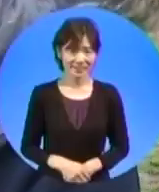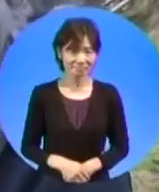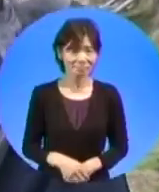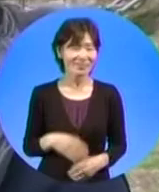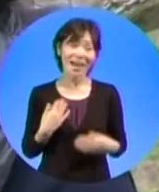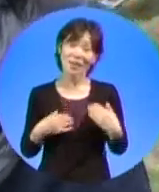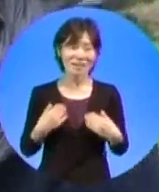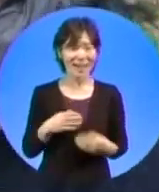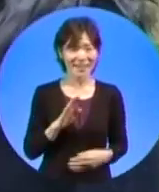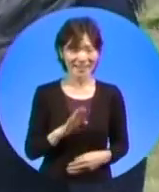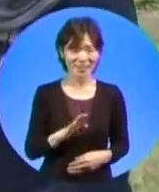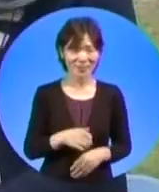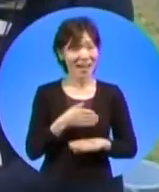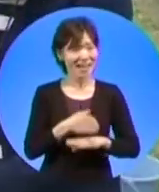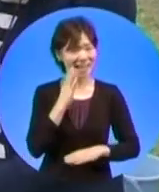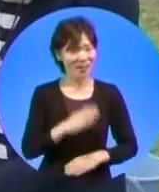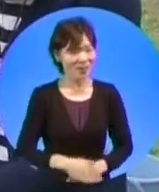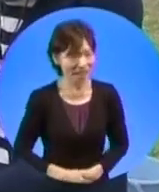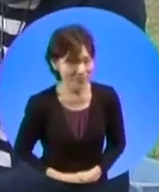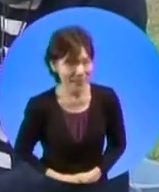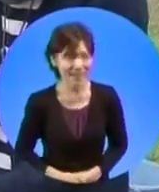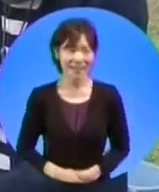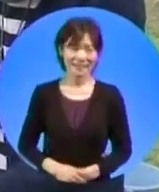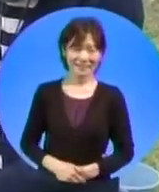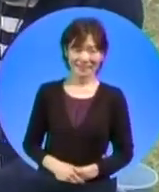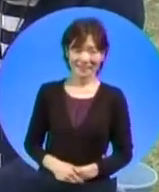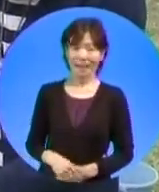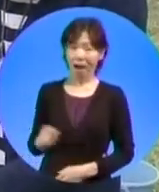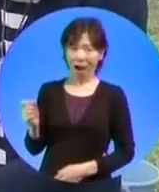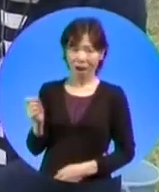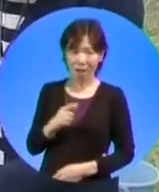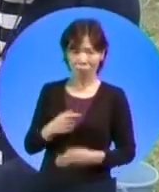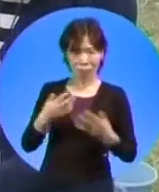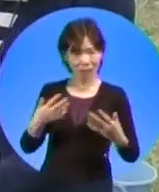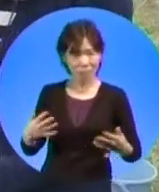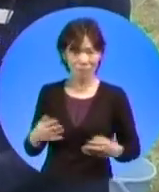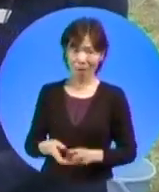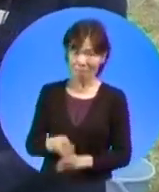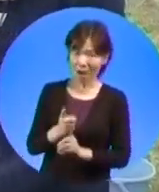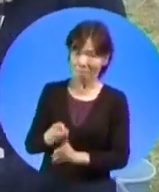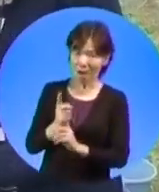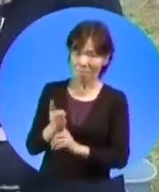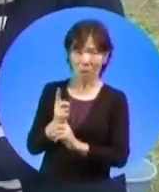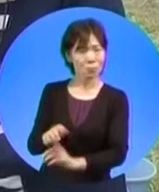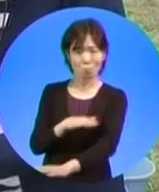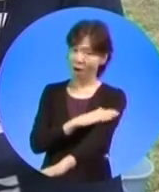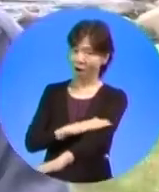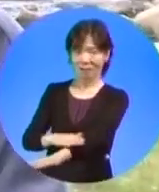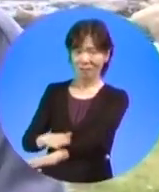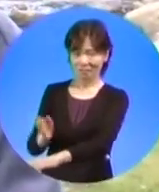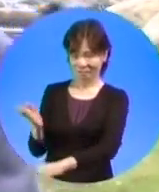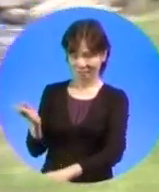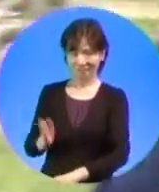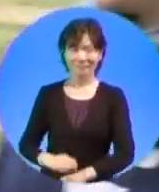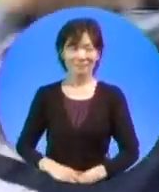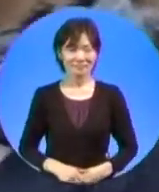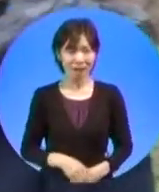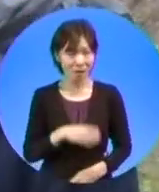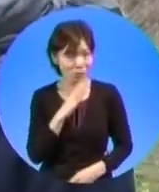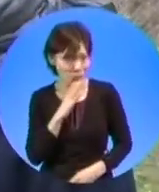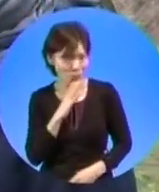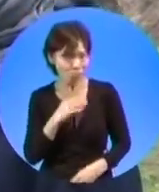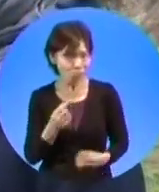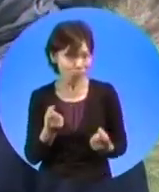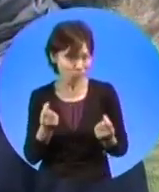いや楽しかったです、ありがとうございました。 どうも、どうも大変やん、早くたくさん取られました、上手です。 本当ですか？ 本当です。 いや嬉しいです、うん、